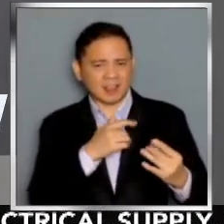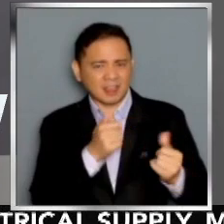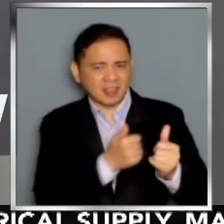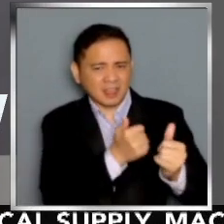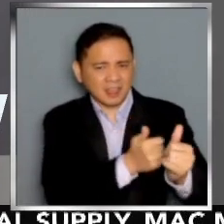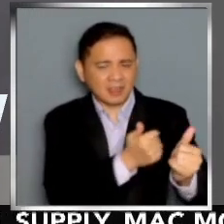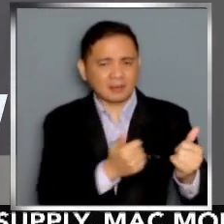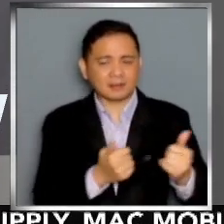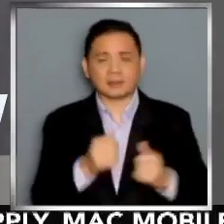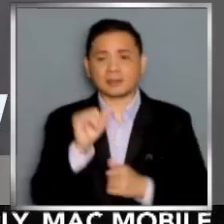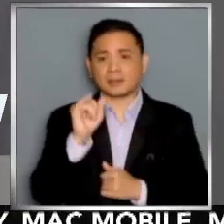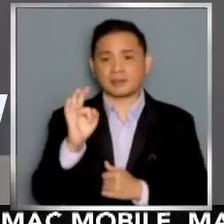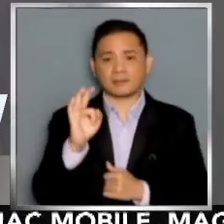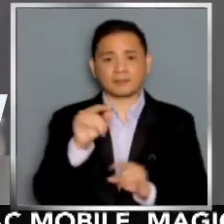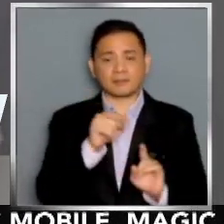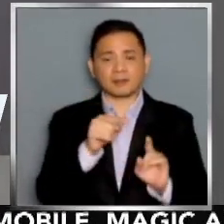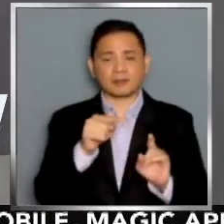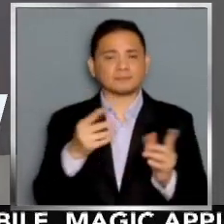kapag